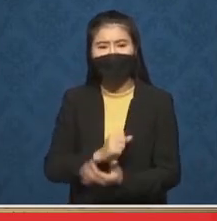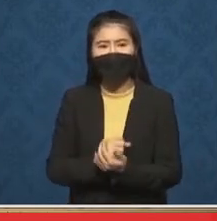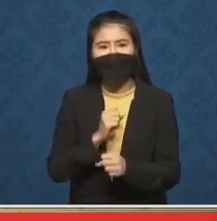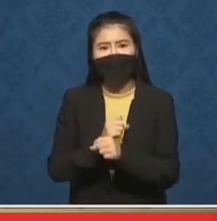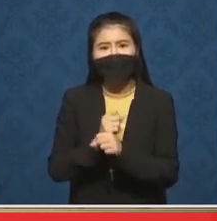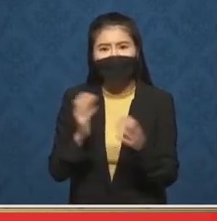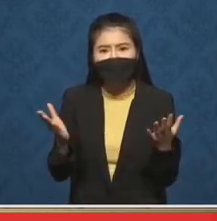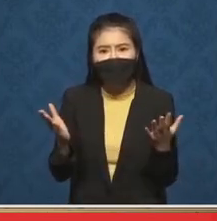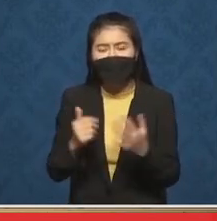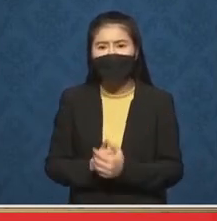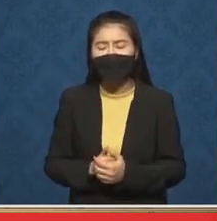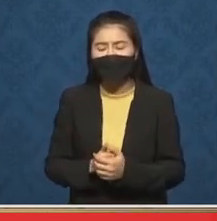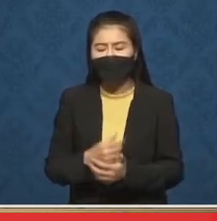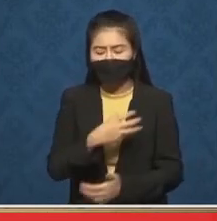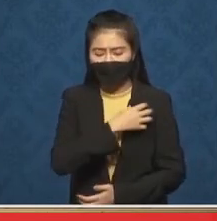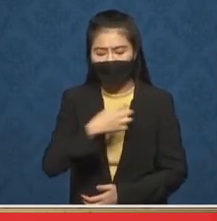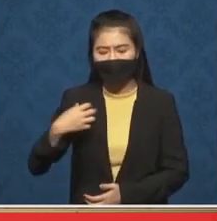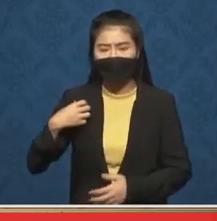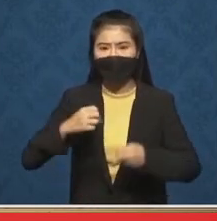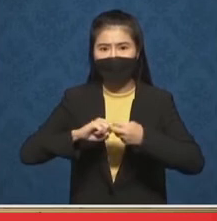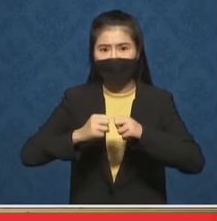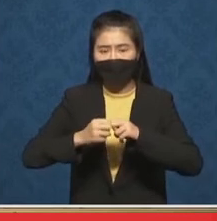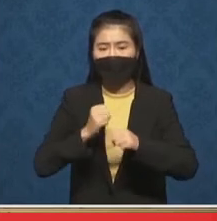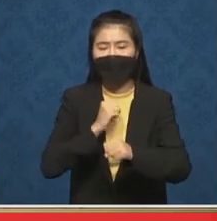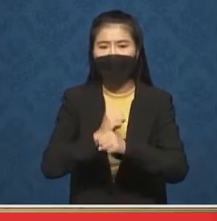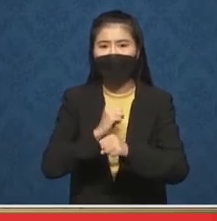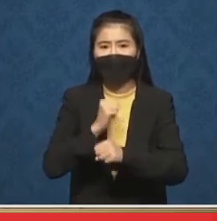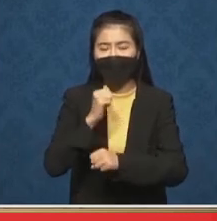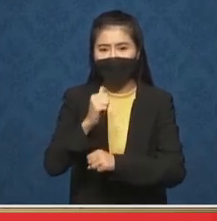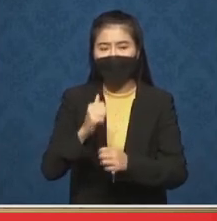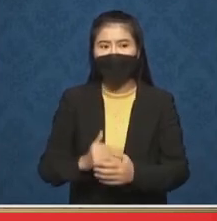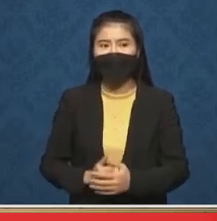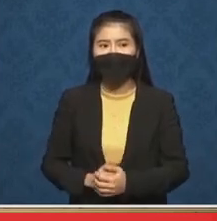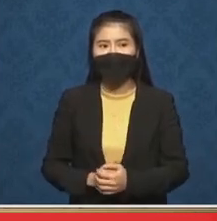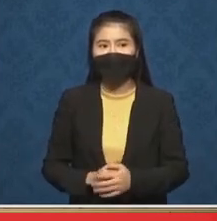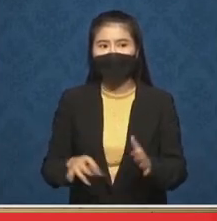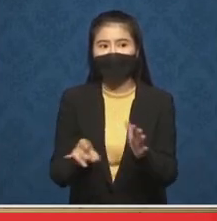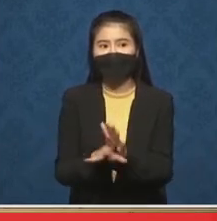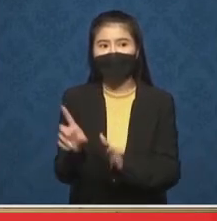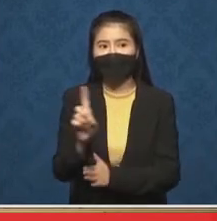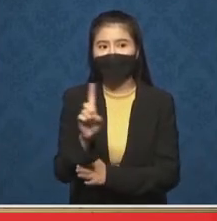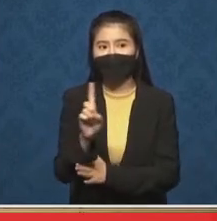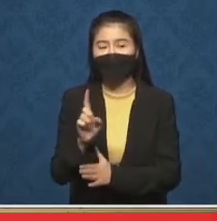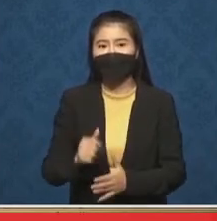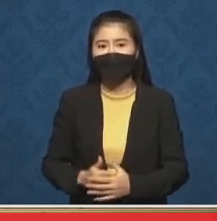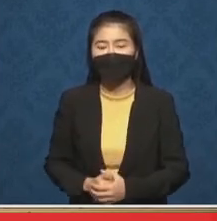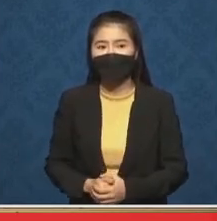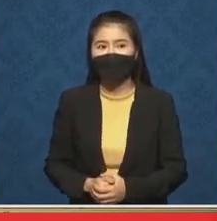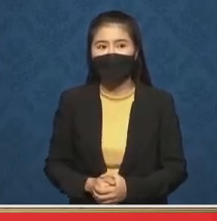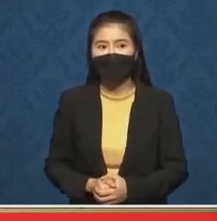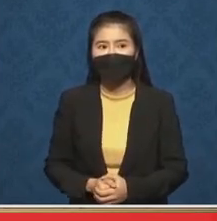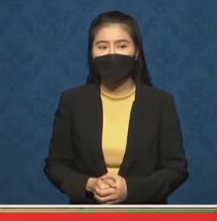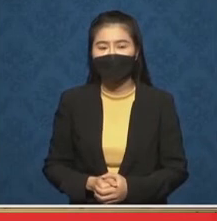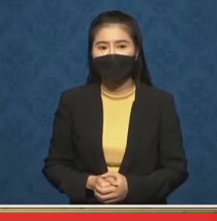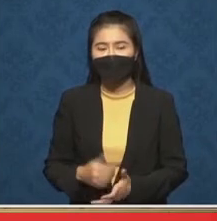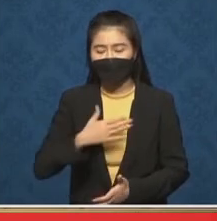อัี้ผมคิดว่าในทางการทู shortlyก้ผนานเคลียรงนไดทงหมดทานครัคำดาสุท้าย ท